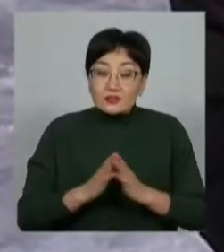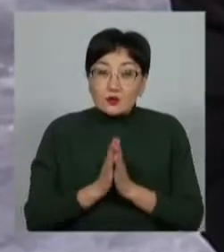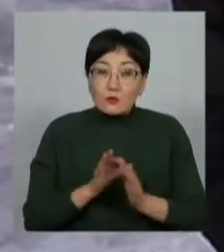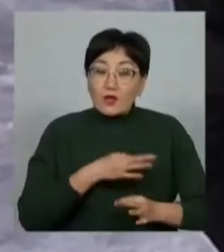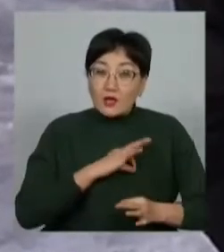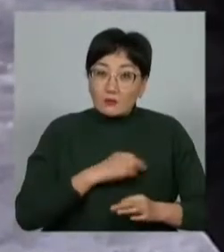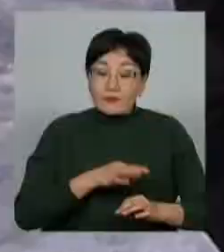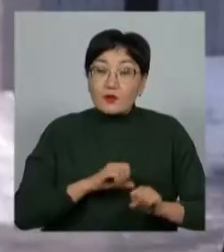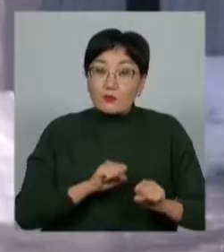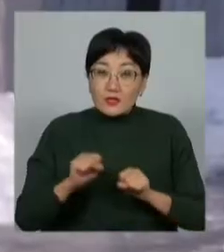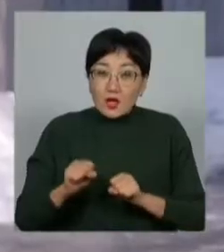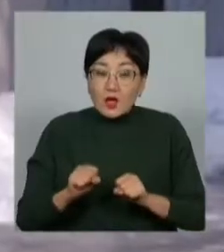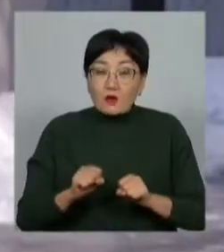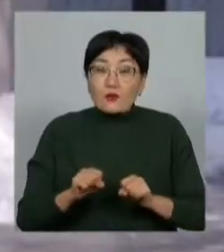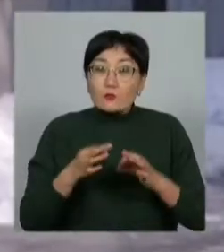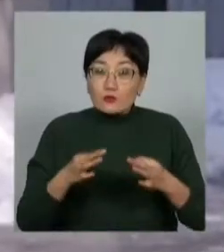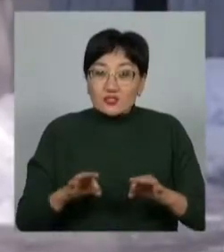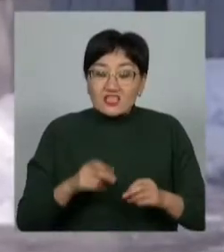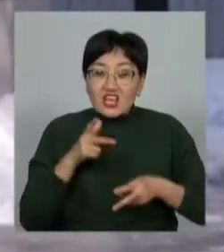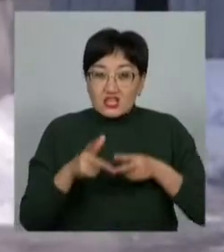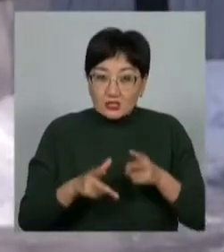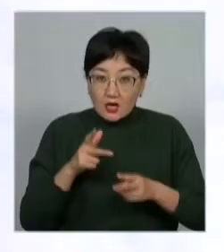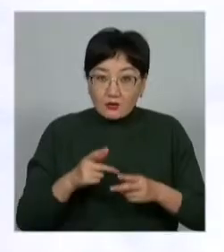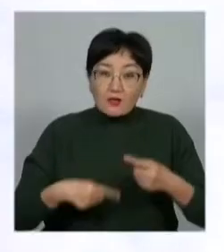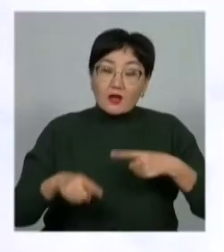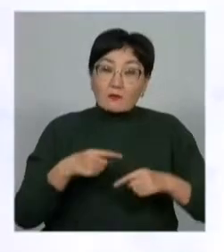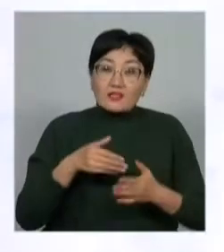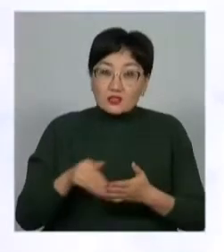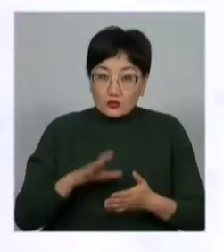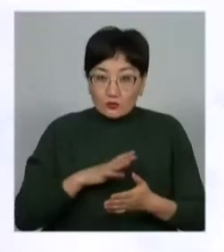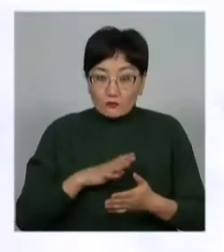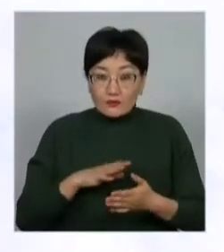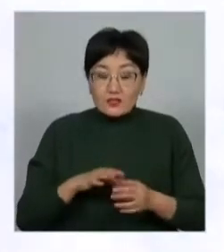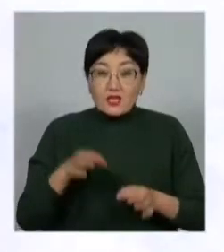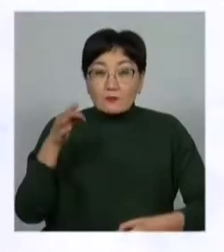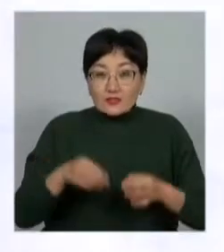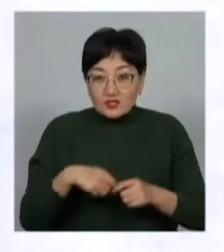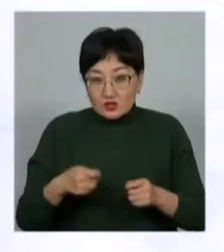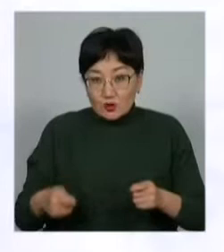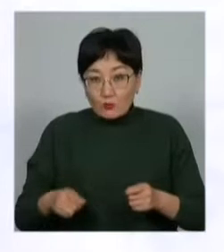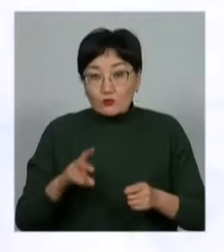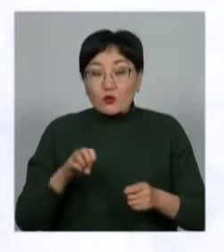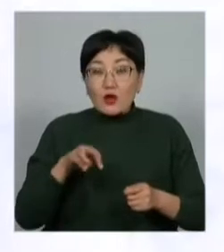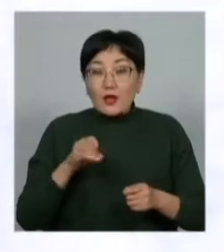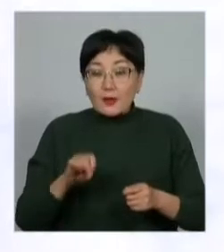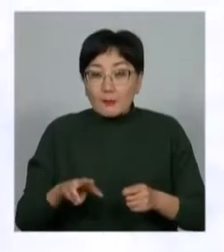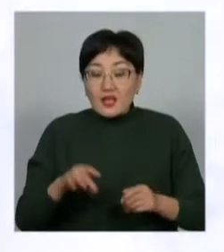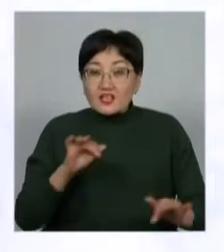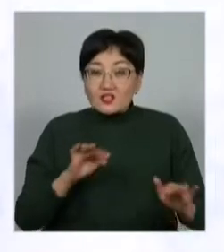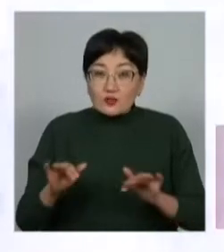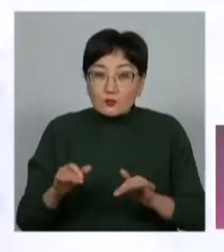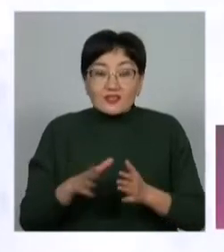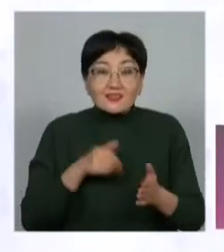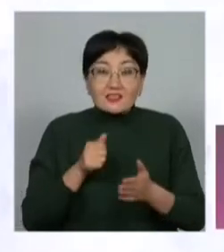кепілмен босатуды сұрағанымен шағыма кері қайтара алыпты. Соттың вот созылуына бірден бір себеп Алданыш Нұрайымның іспен жөнді таныспауы.